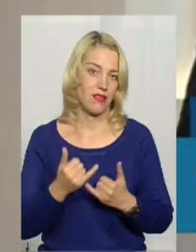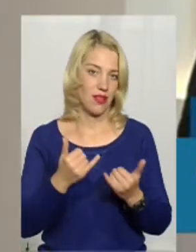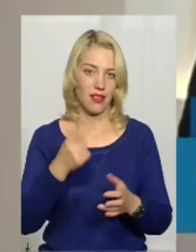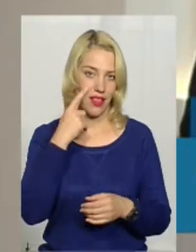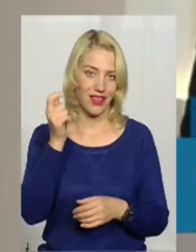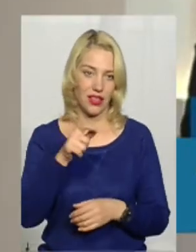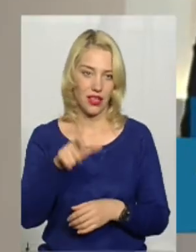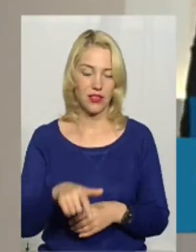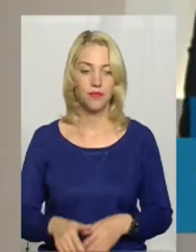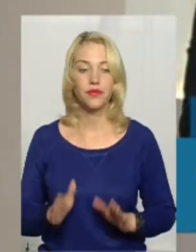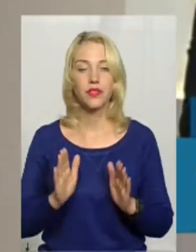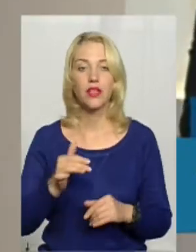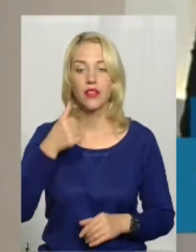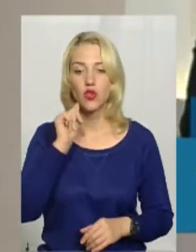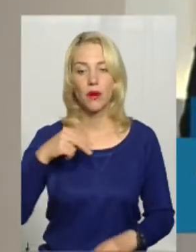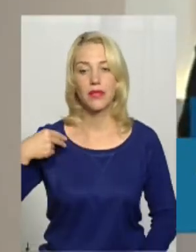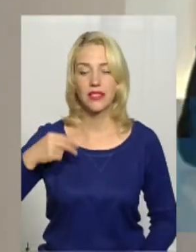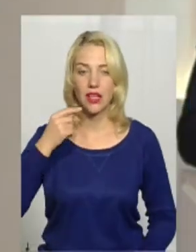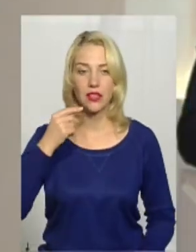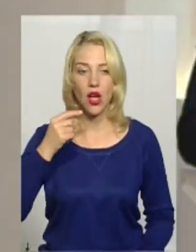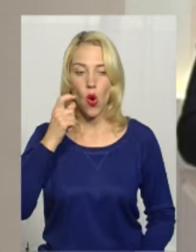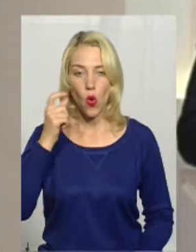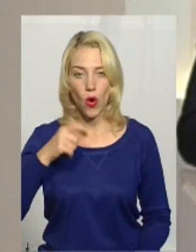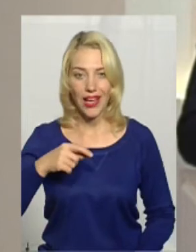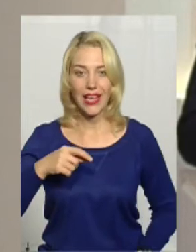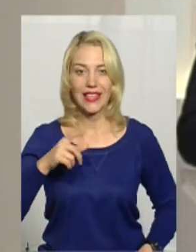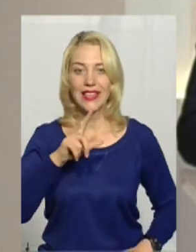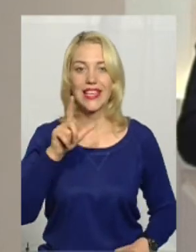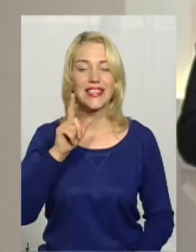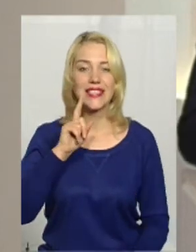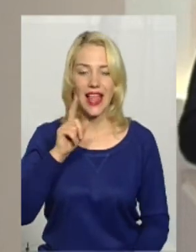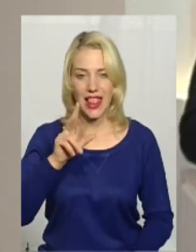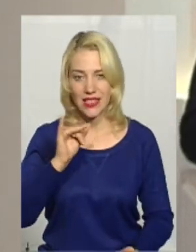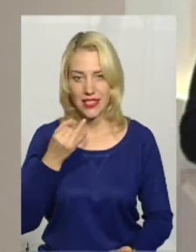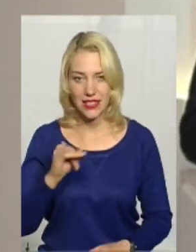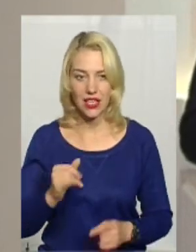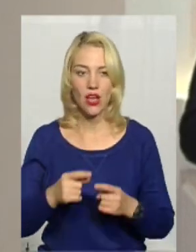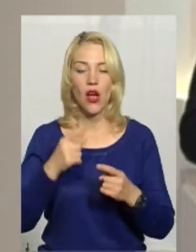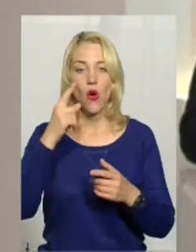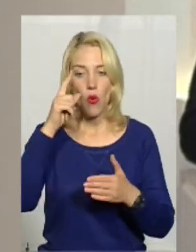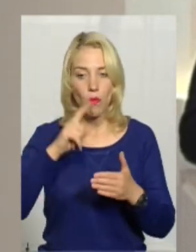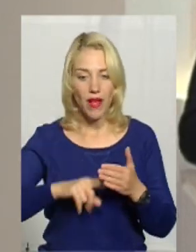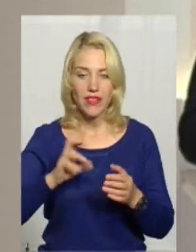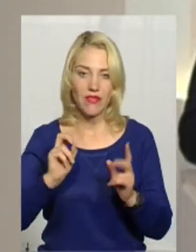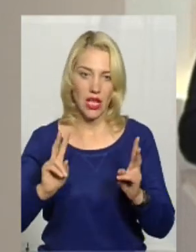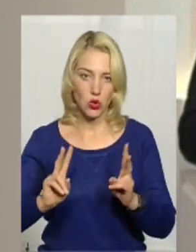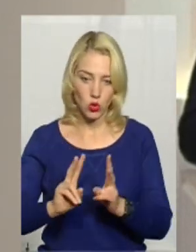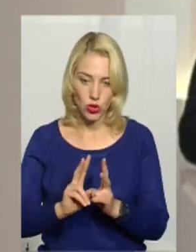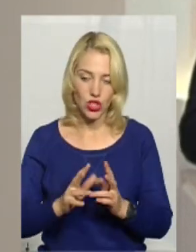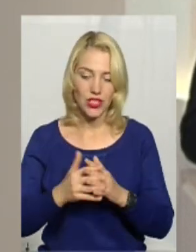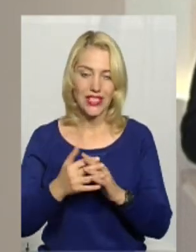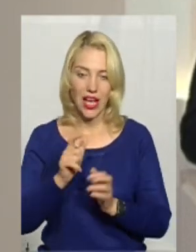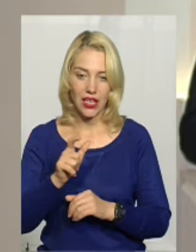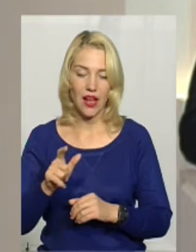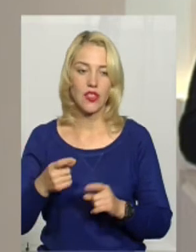вчора президент України Володимир Зеленський на зустрічі з аграріями України запевнив, що продавати чи купувати землю